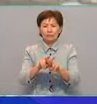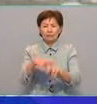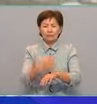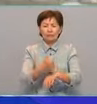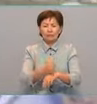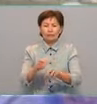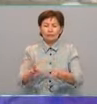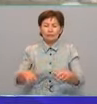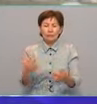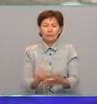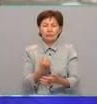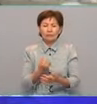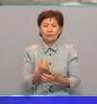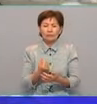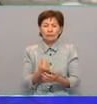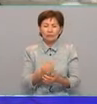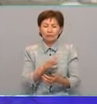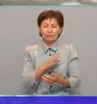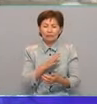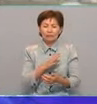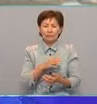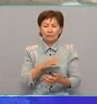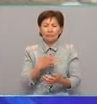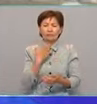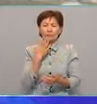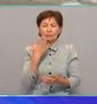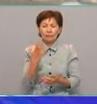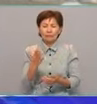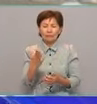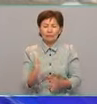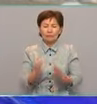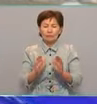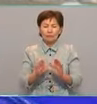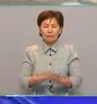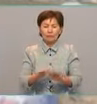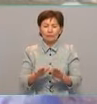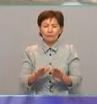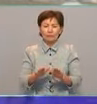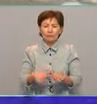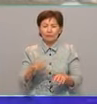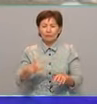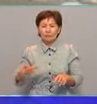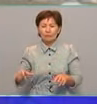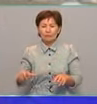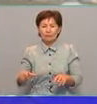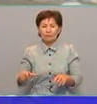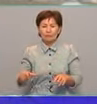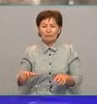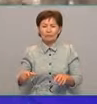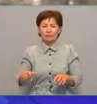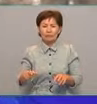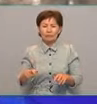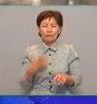қабылдап, сол жерде біздің сұрағымыз ол жерде осы мен тек қана өзімнің емес, осы тұрып жатқан халықтардың шағымын